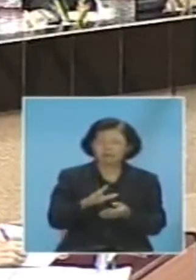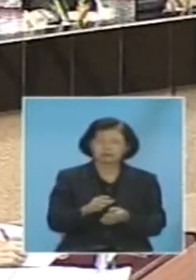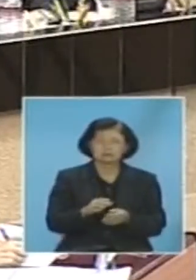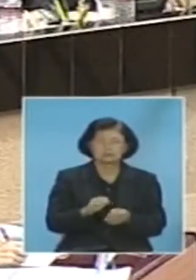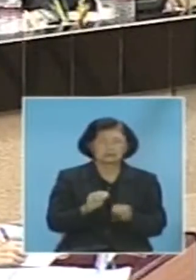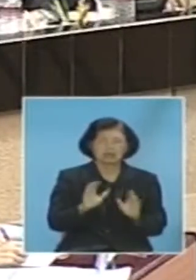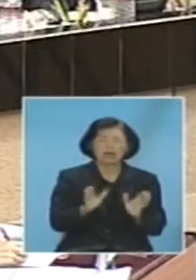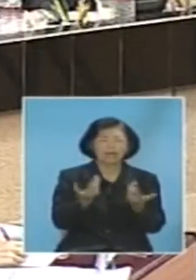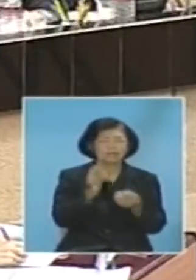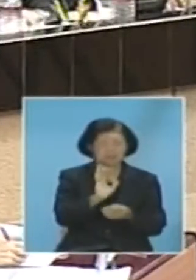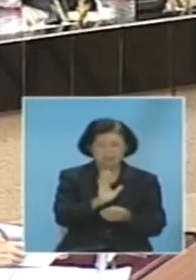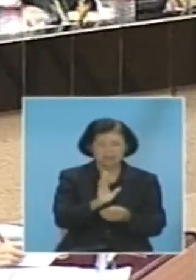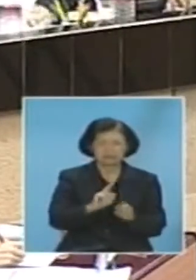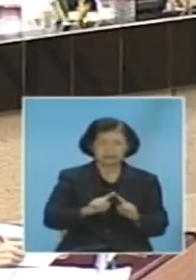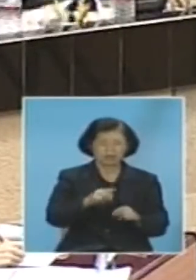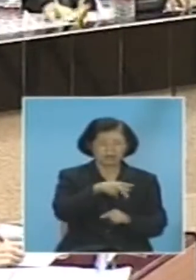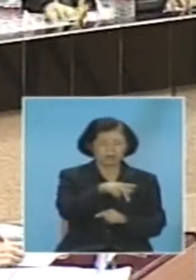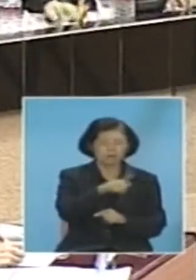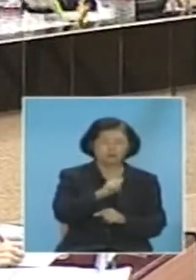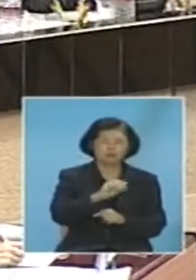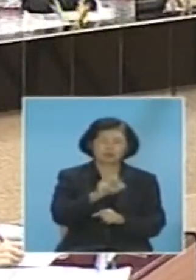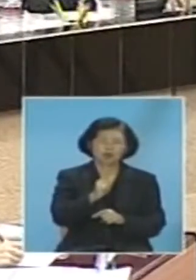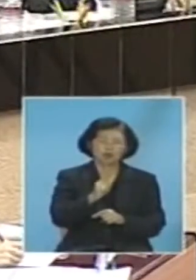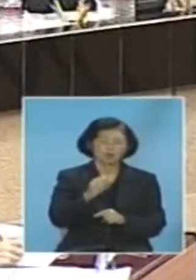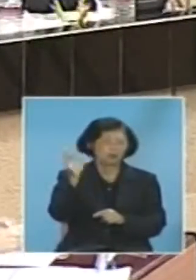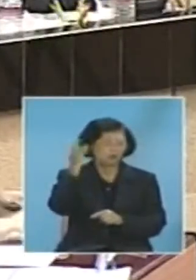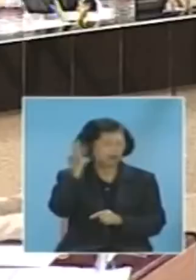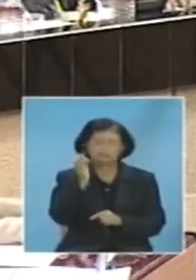ไม่สูญหายไปแต่ปปช.ก็กลับไม่รับฟังค่ะ